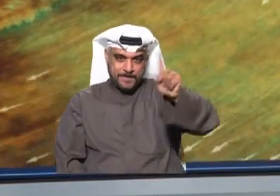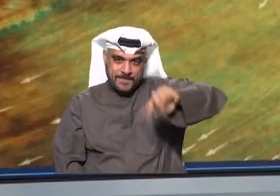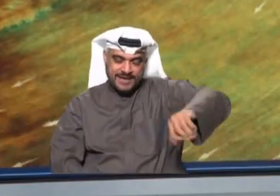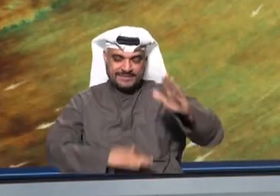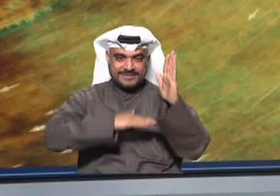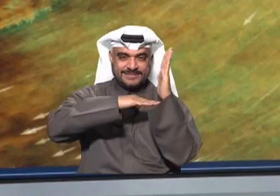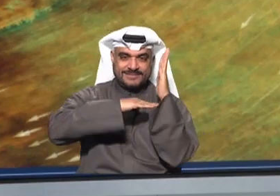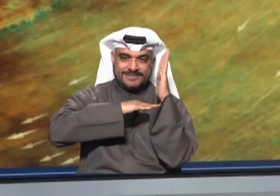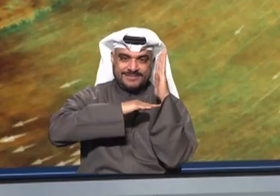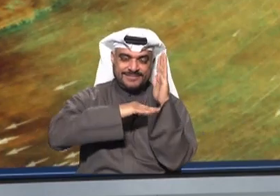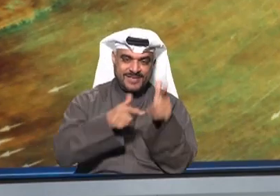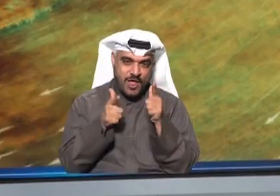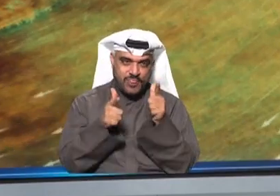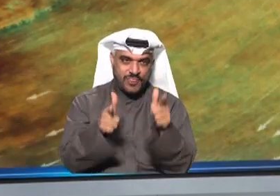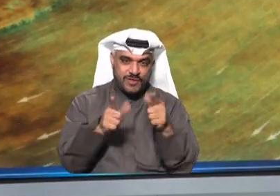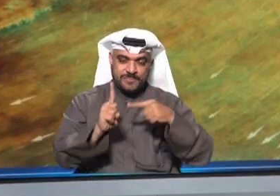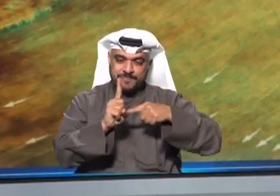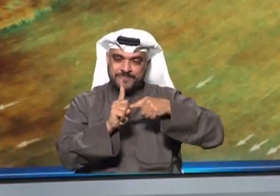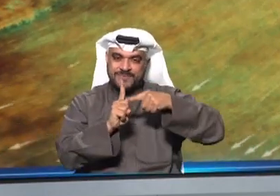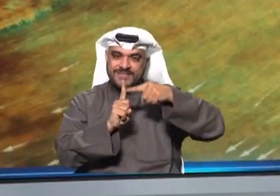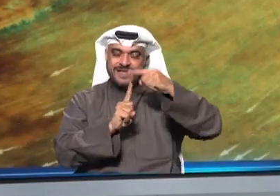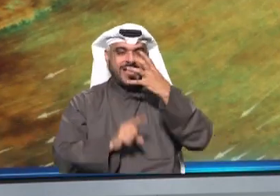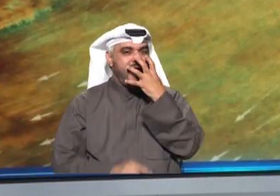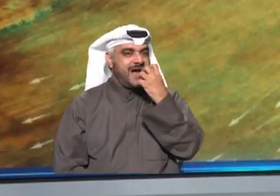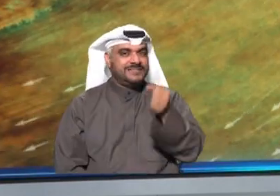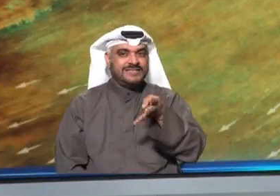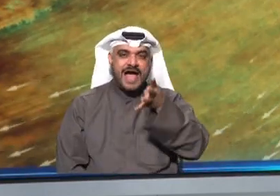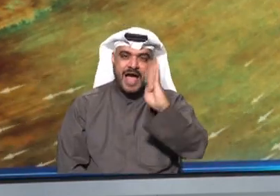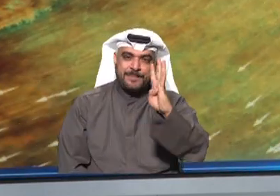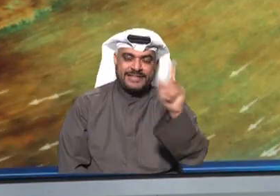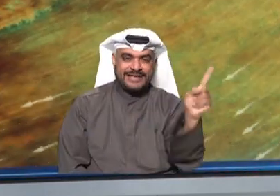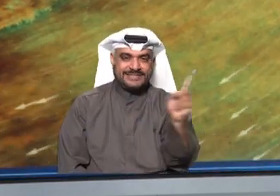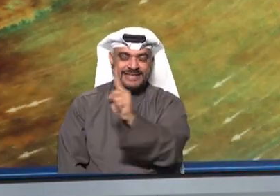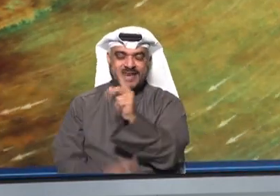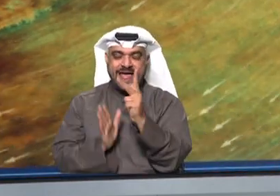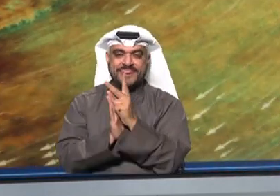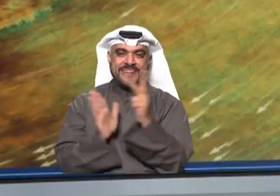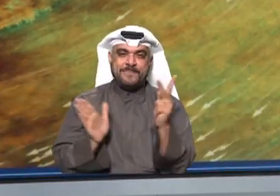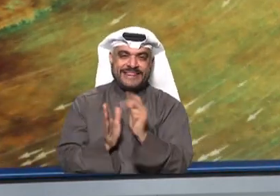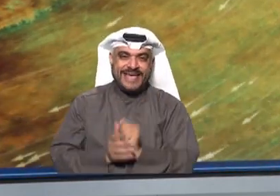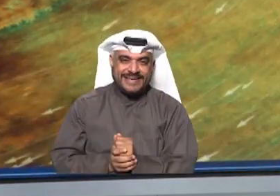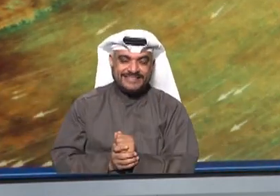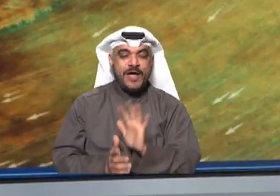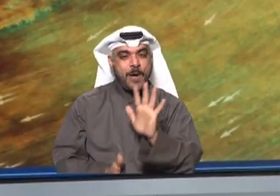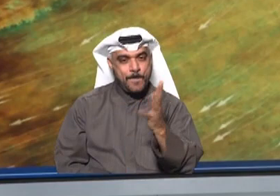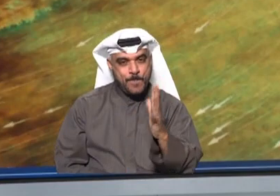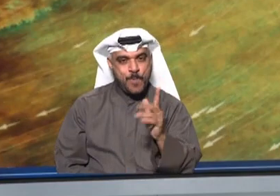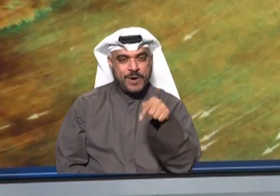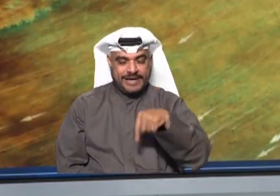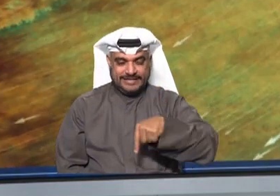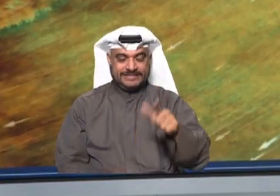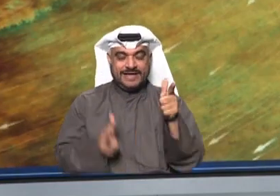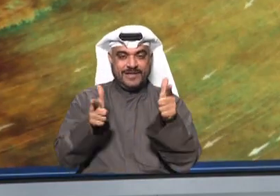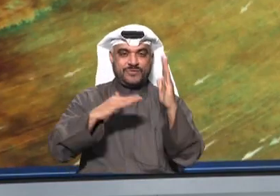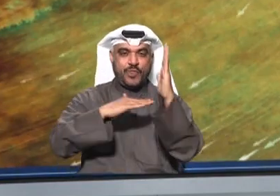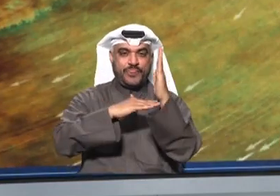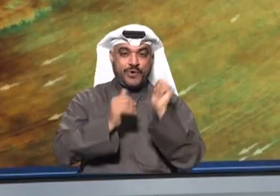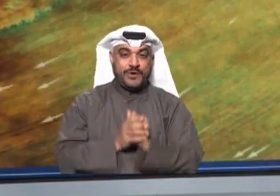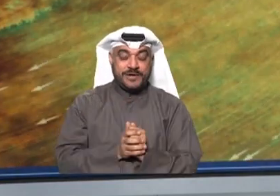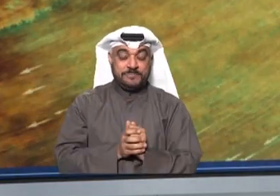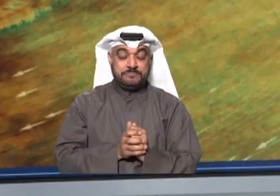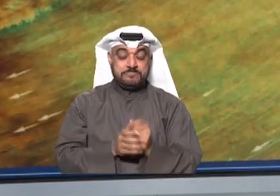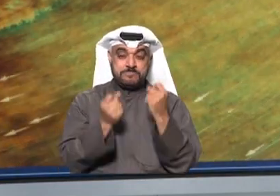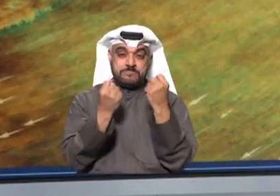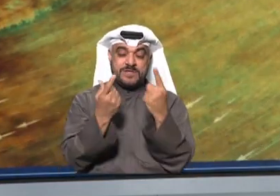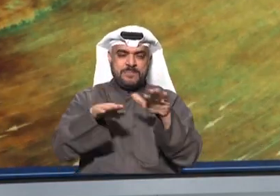ودرجات حرارة تتراوح ما بين 14 إلى 18 درجة مئوية والعشرين درجة مئوية خلال فترة الظهيرة، معتدلة